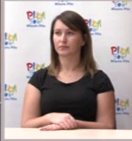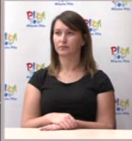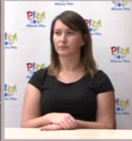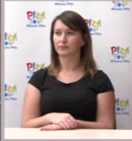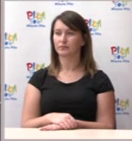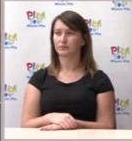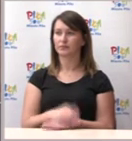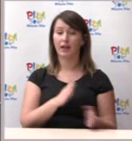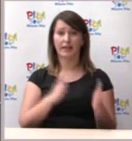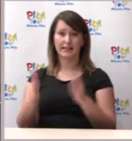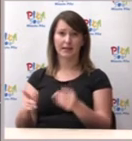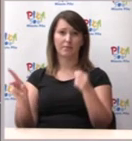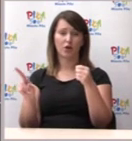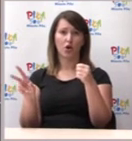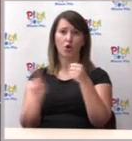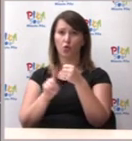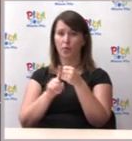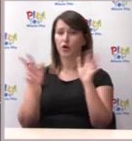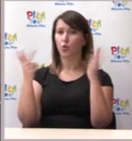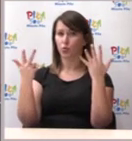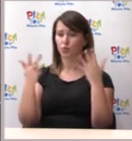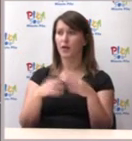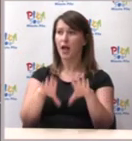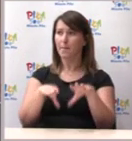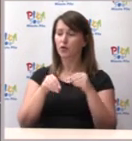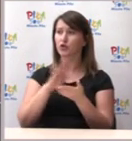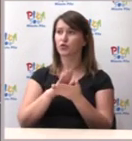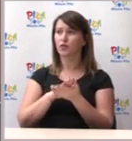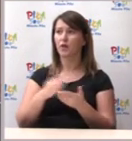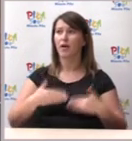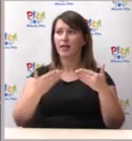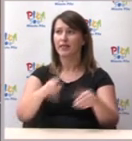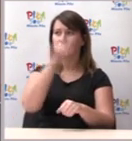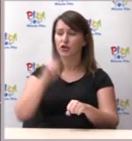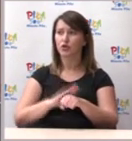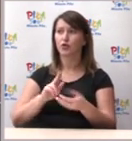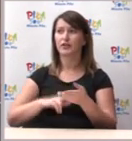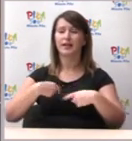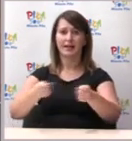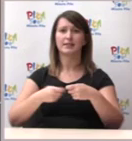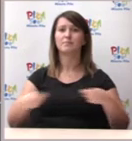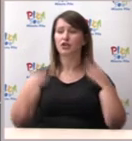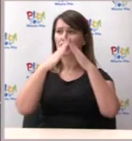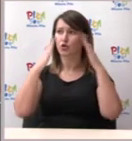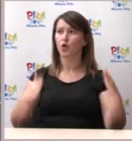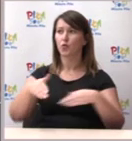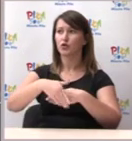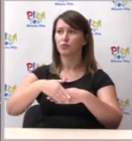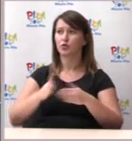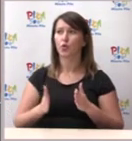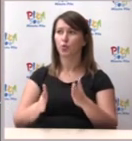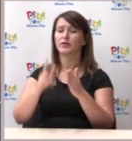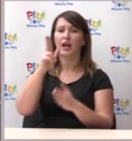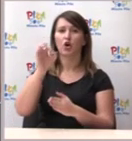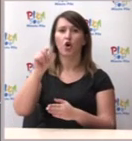nieruchomościami. W punkcie ósmym Rada podjęła uchwałę w sprawie wyrażenia zgody na sprzedaż nieruchomości położonej przy ulicy Ojca